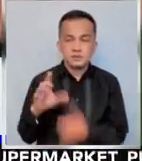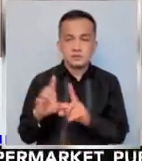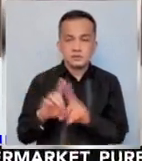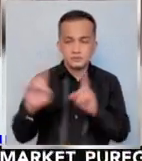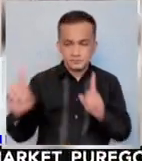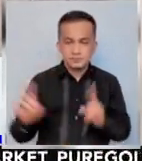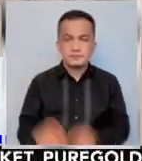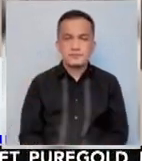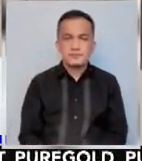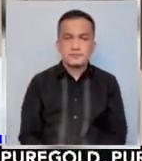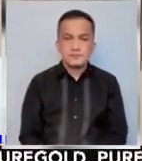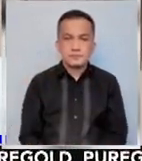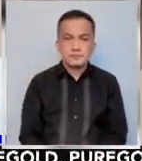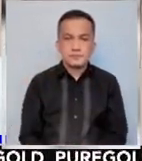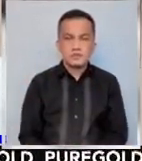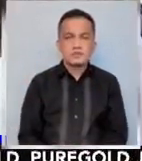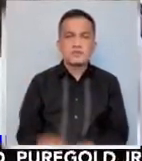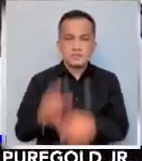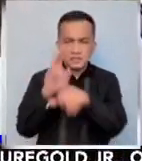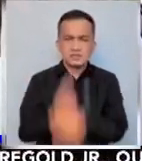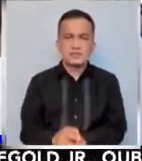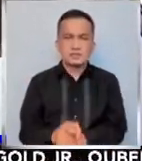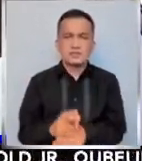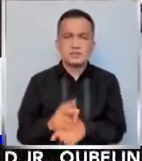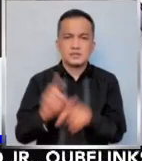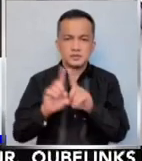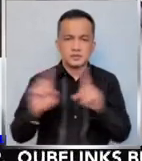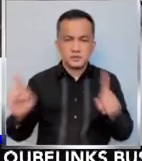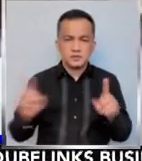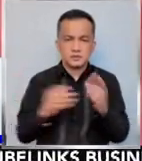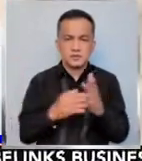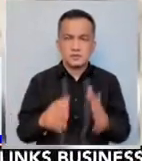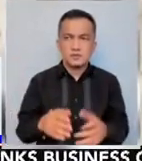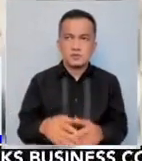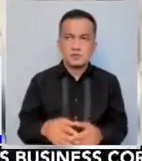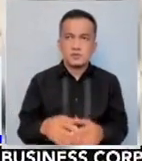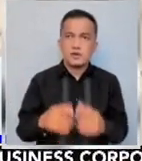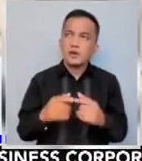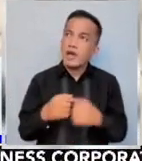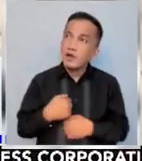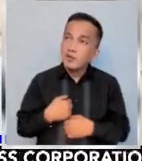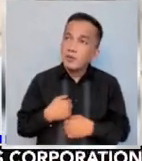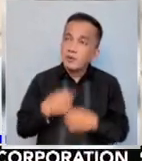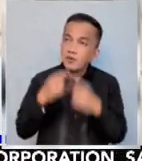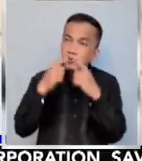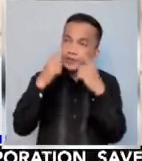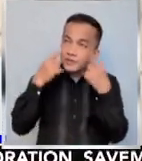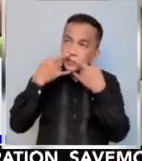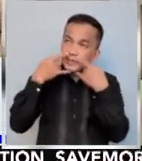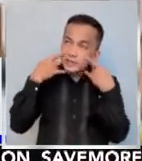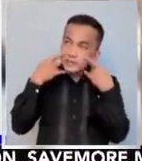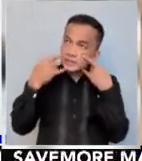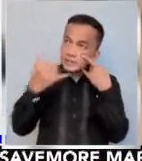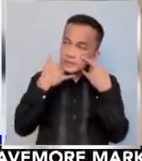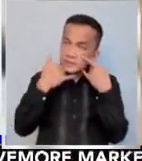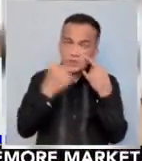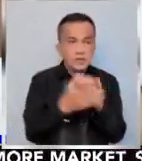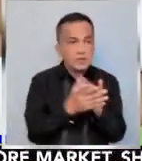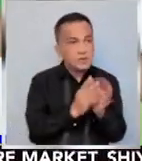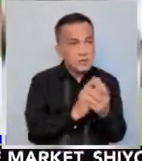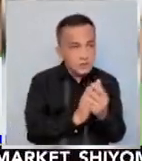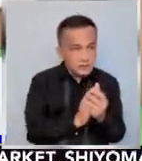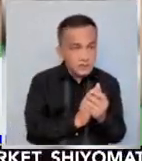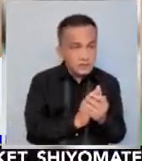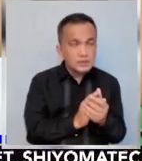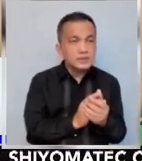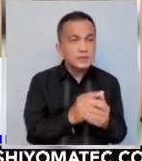health protocols ang mga estudyante. Hindi ko po tinatanggal yung mask ko. Nagugas naman po kami ng kamay, tapos meron pong temperature po.